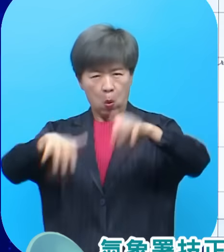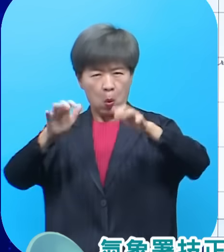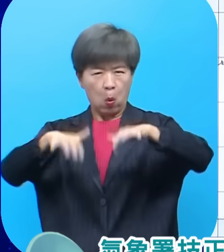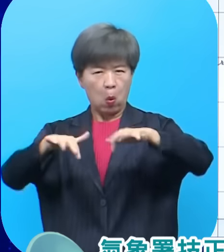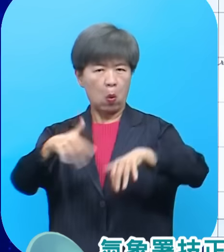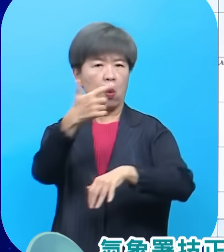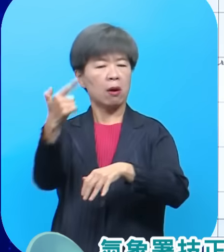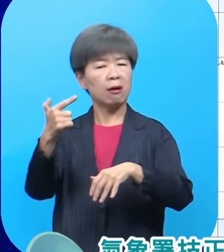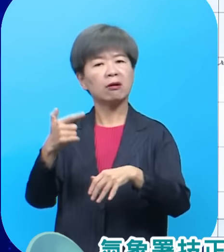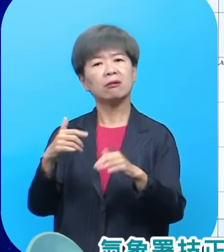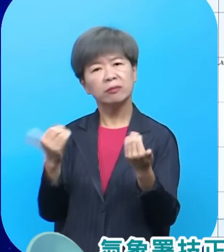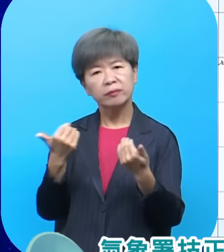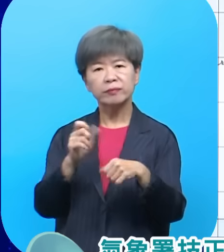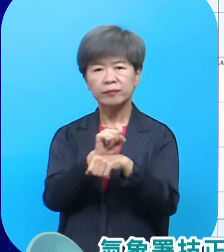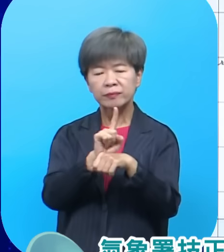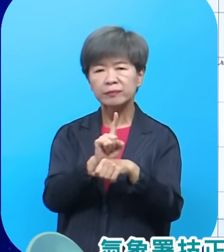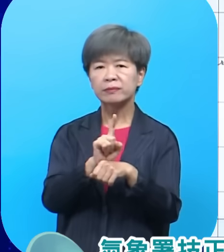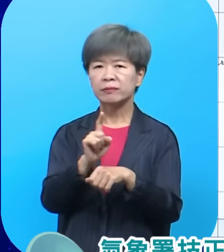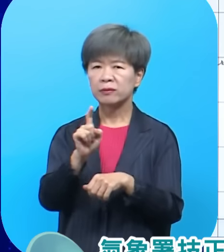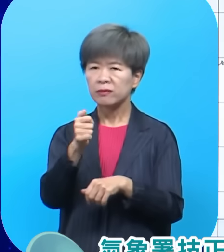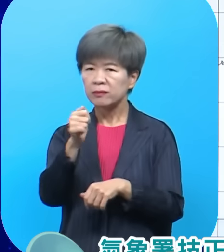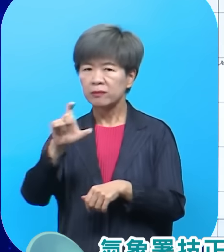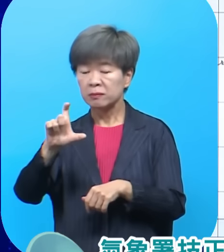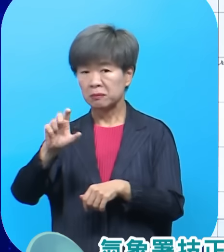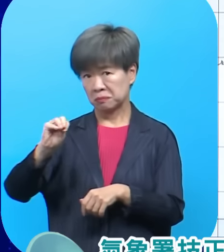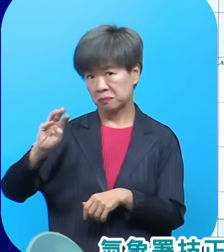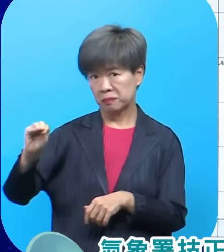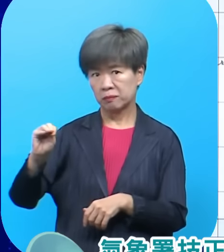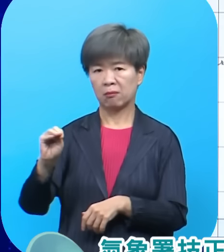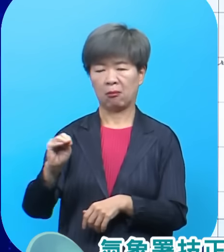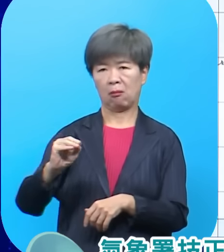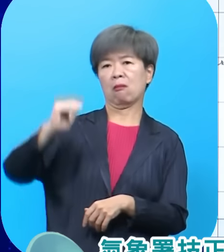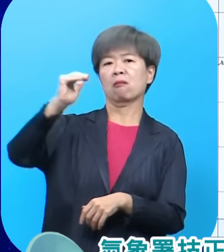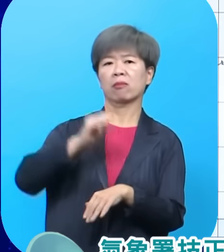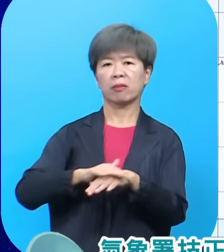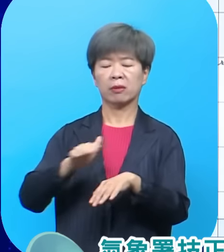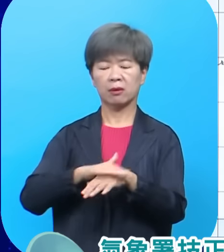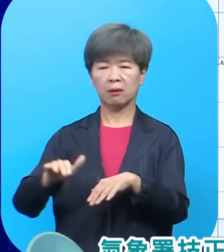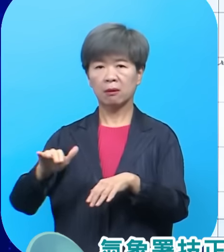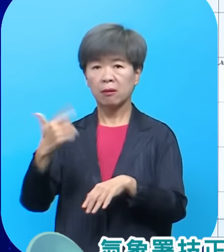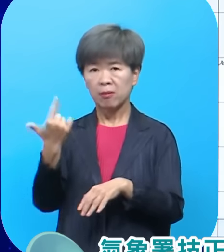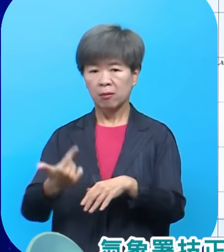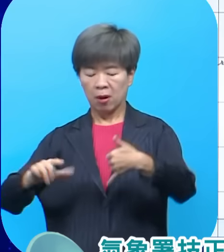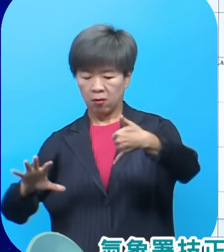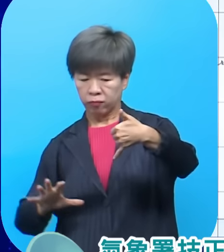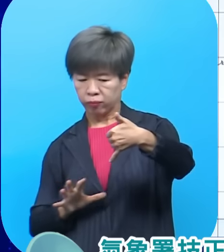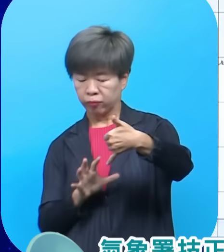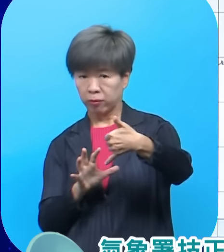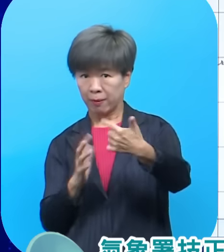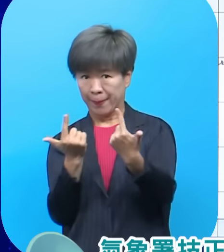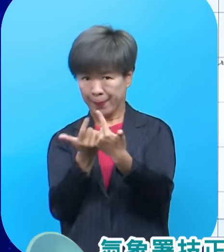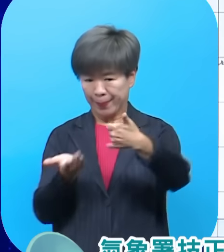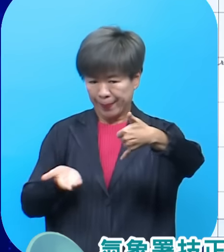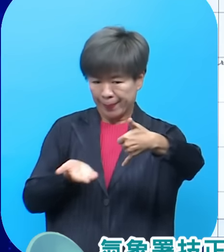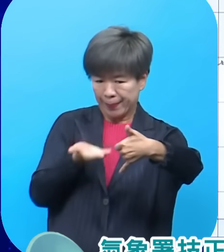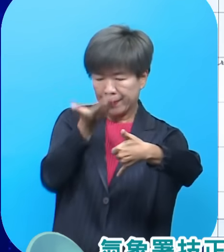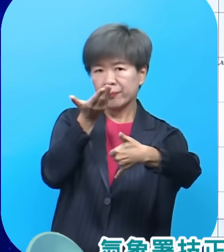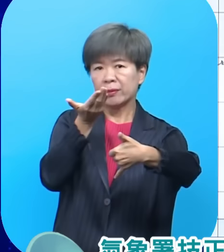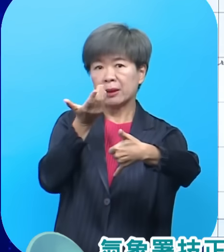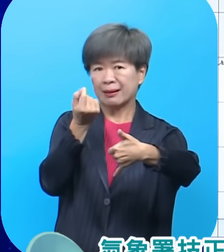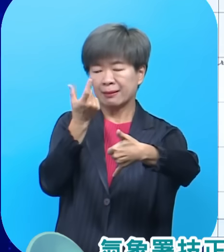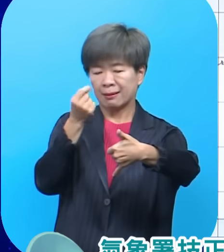有时候时雨量是5-60毫米或是更多。随着台风逐渐的缓慢向北移动，这样子强回波也会逐渐的